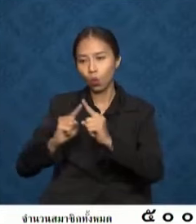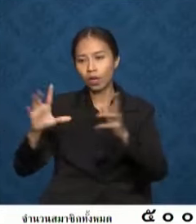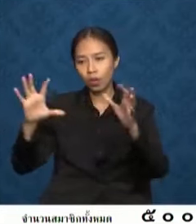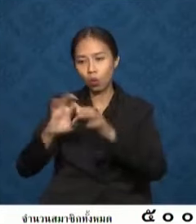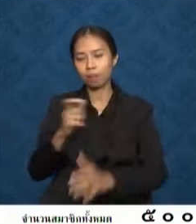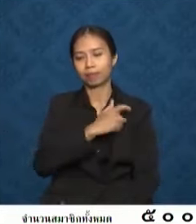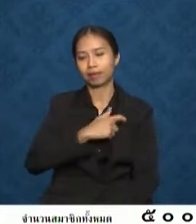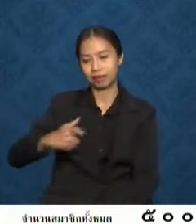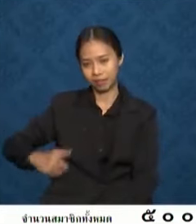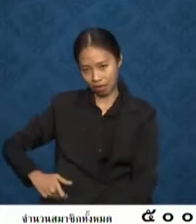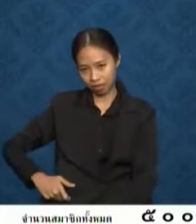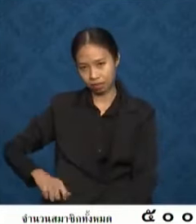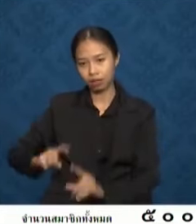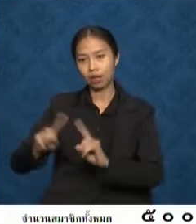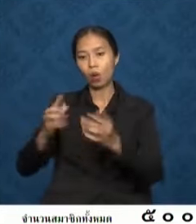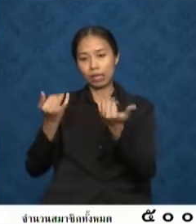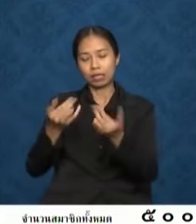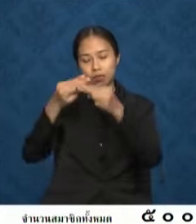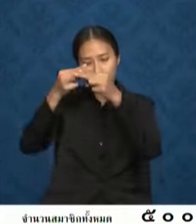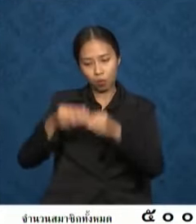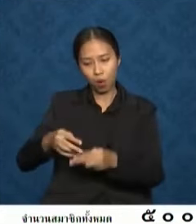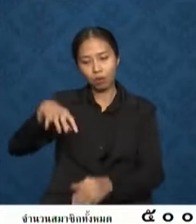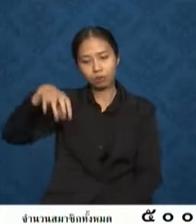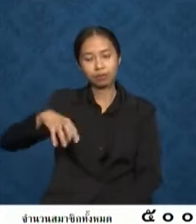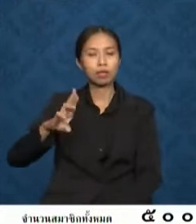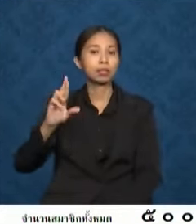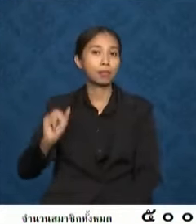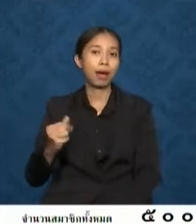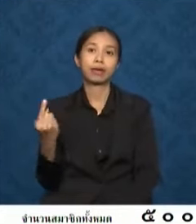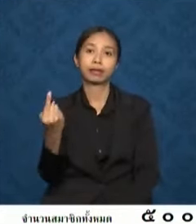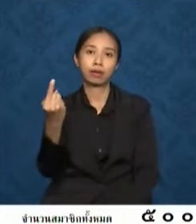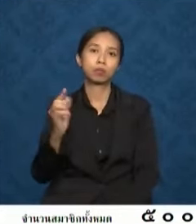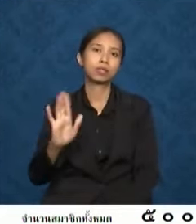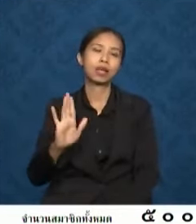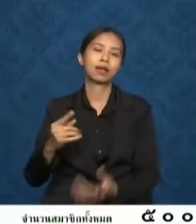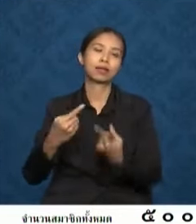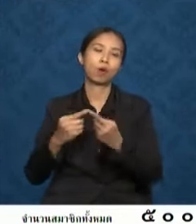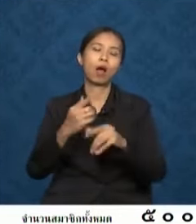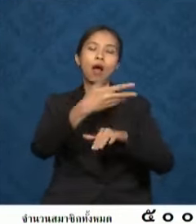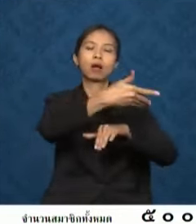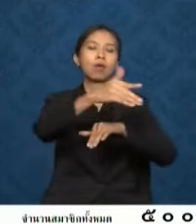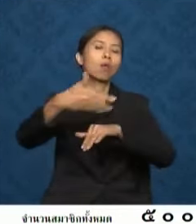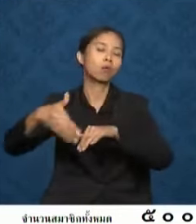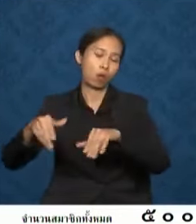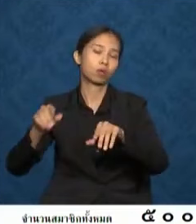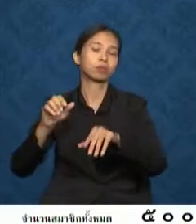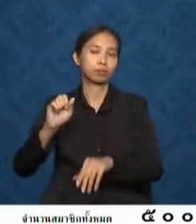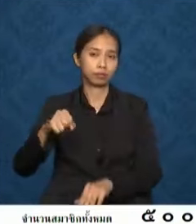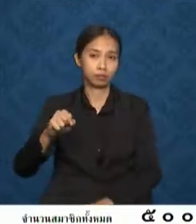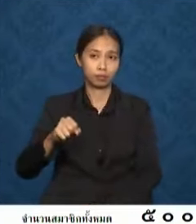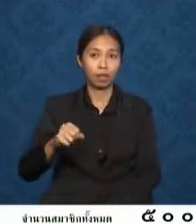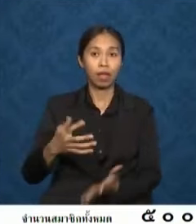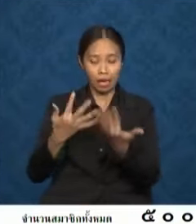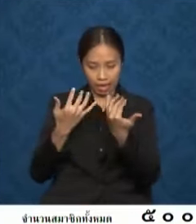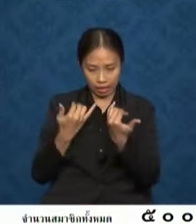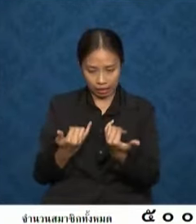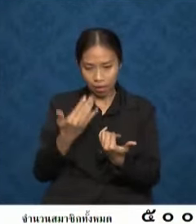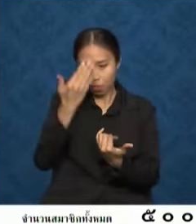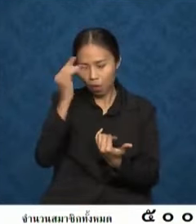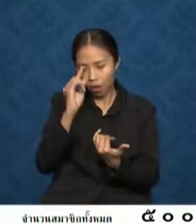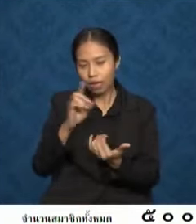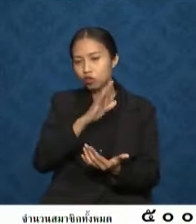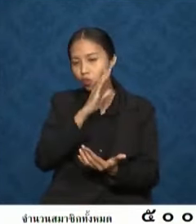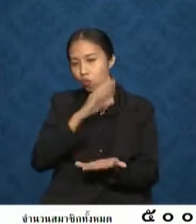มหากษัตริย์ไม่ใช่แค่ในสภาครับแต่หมายถึงเวทีสาธารณะทั่วไปด้วยเพื่อให้การพูดถึงสถาบันพระ